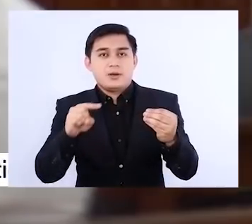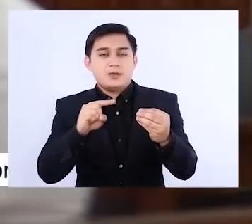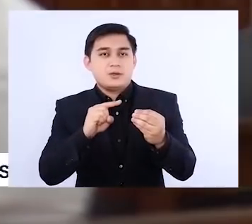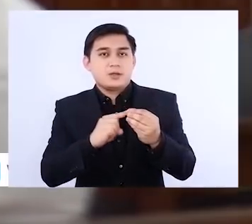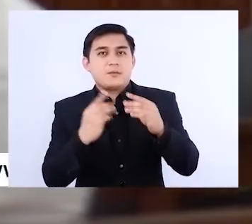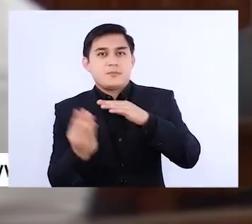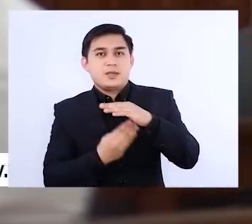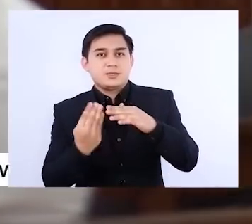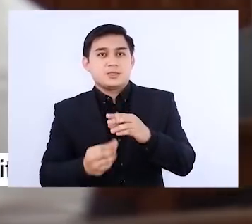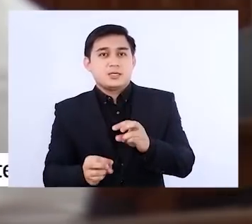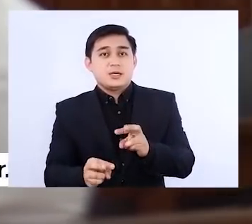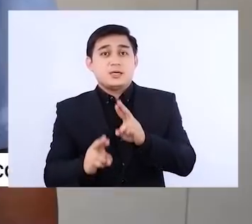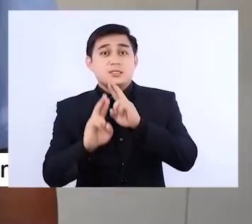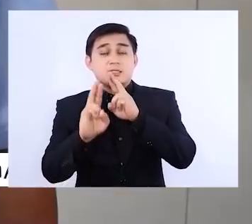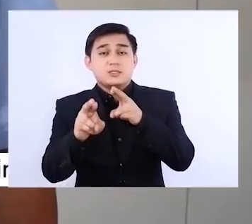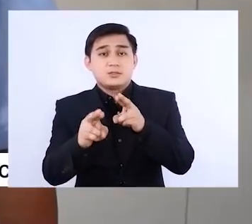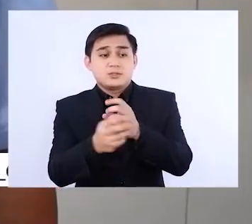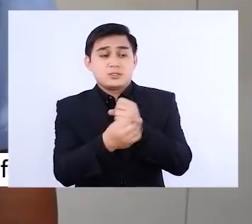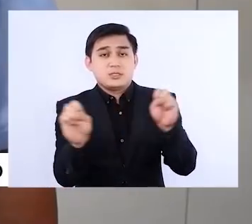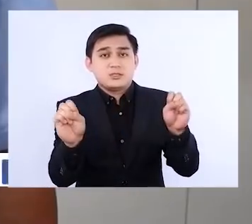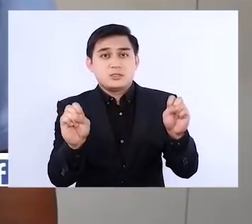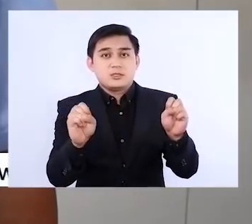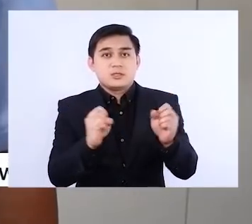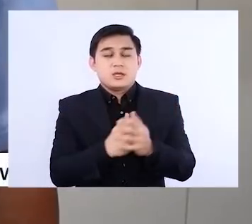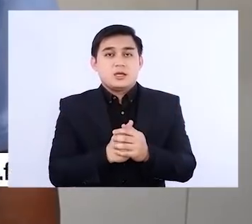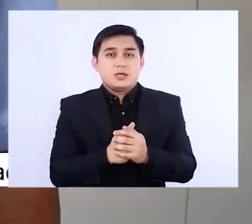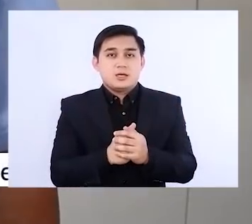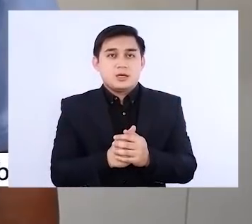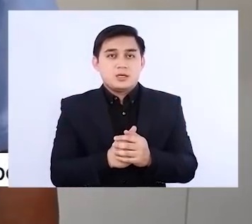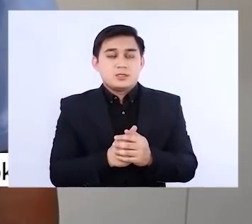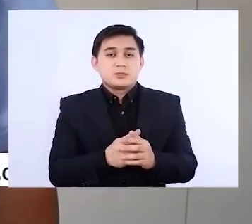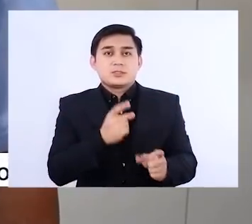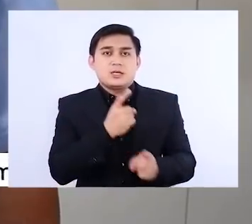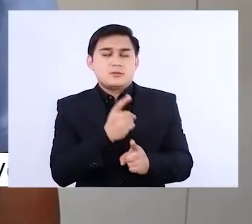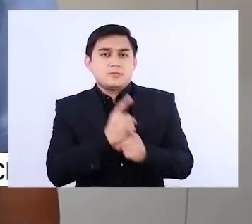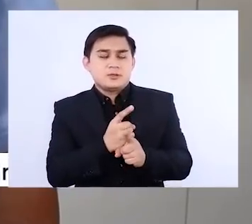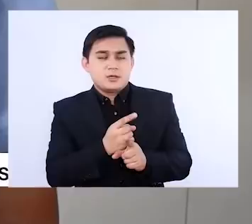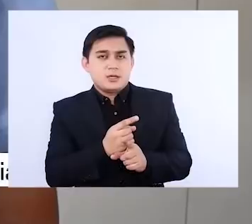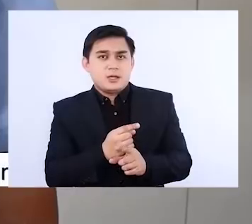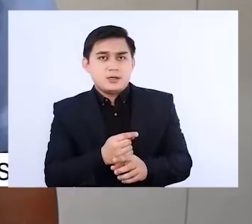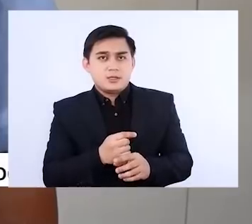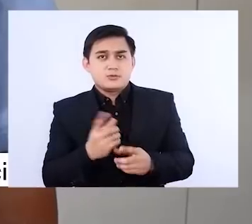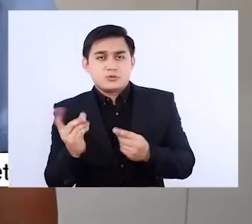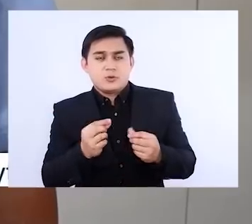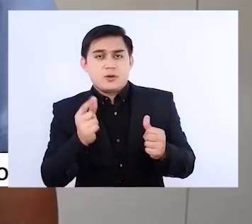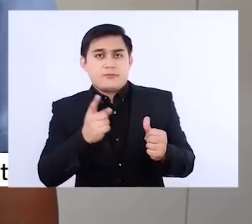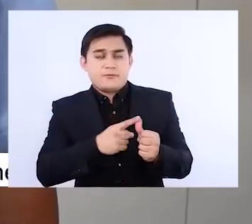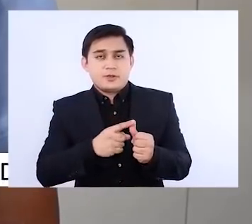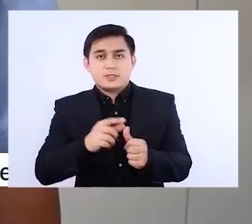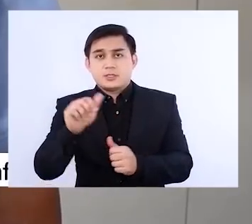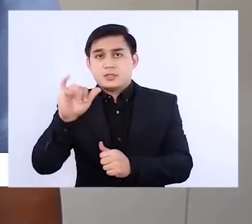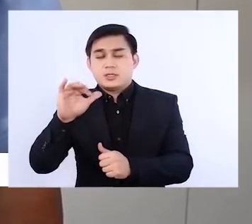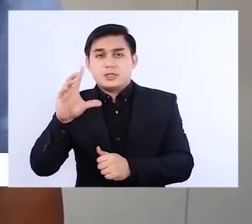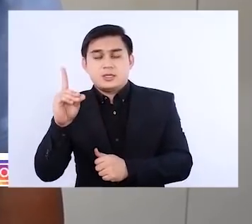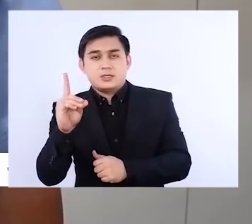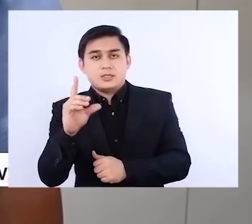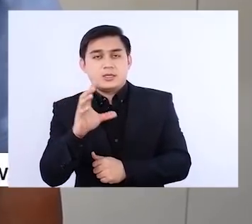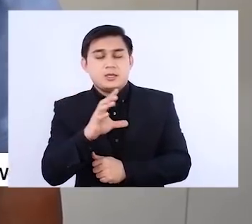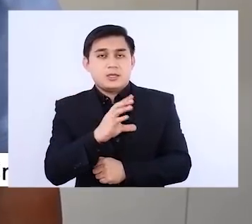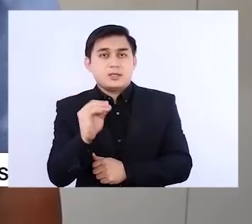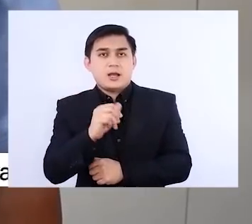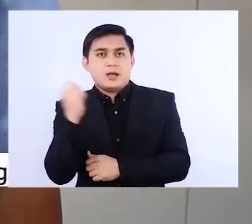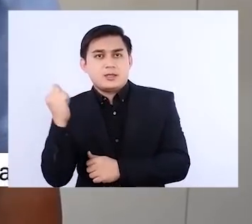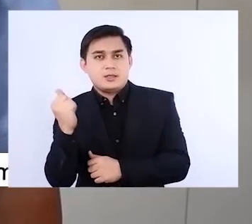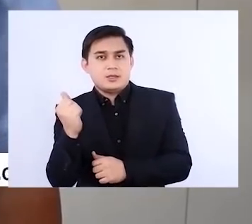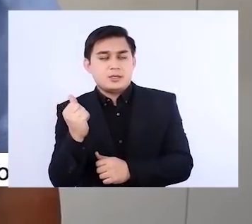basic rescuing, proper situation analyzing, first aid, at iba pang kaalaman pangkahandaan